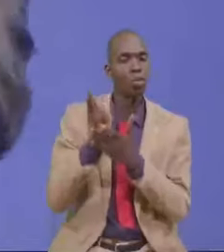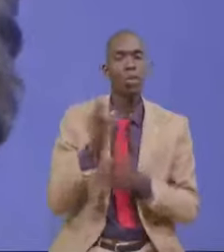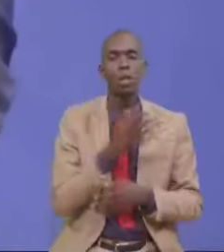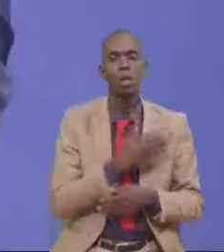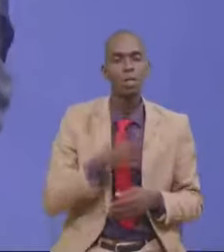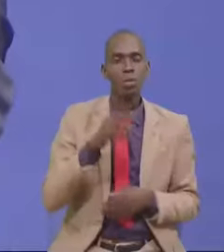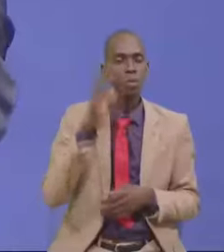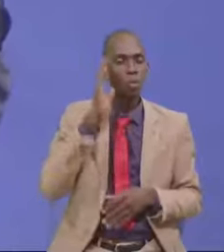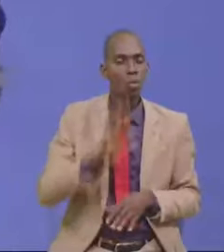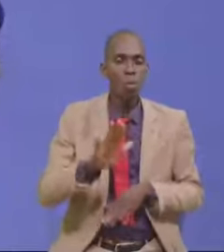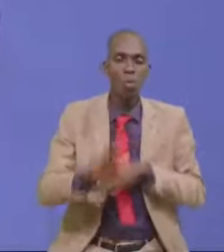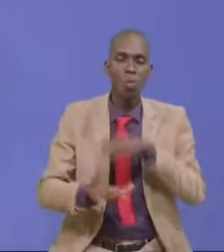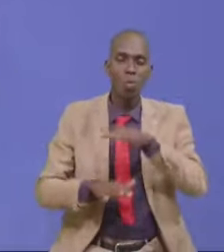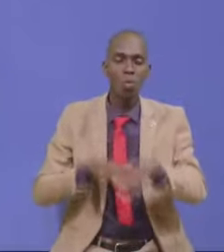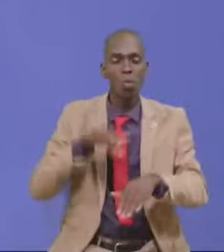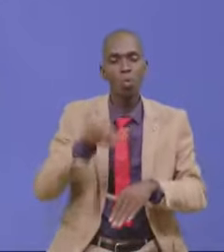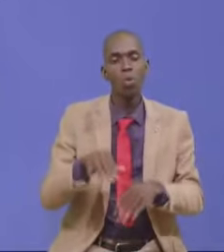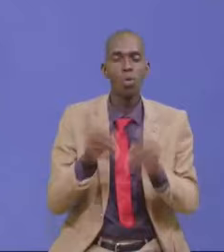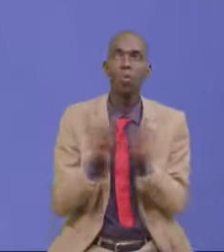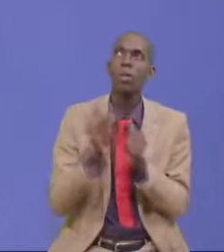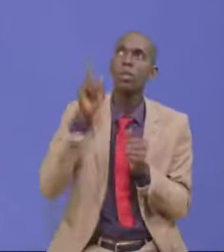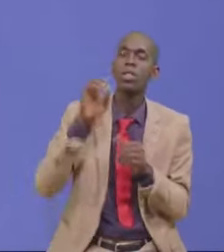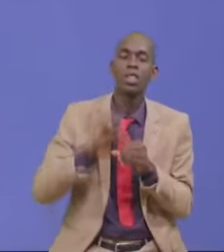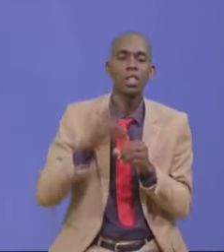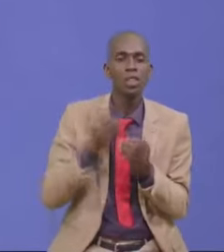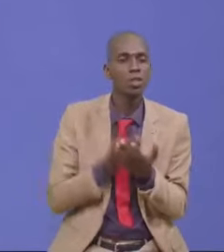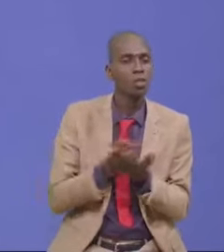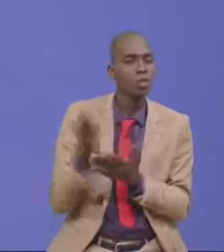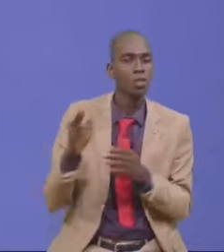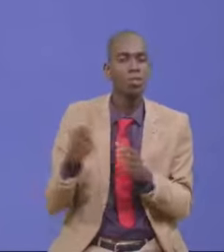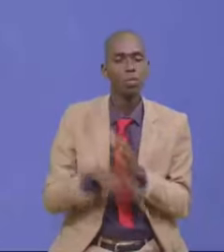Tu marches avec dans la vérité jusqu'à la fin de tes jours.